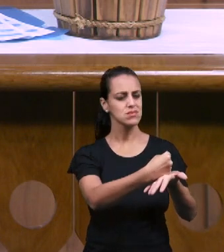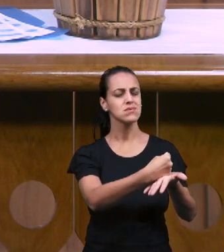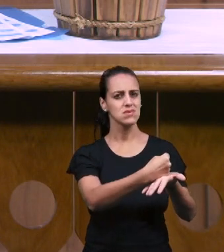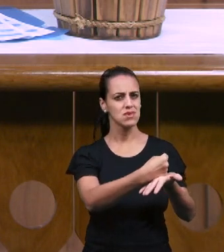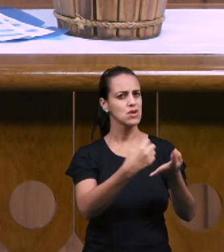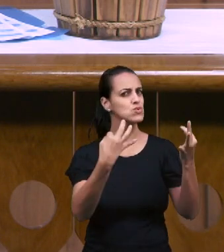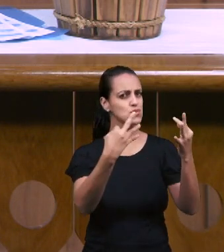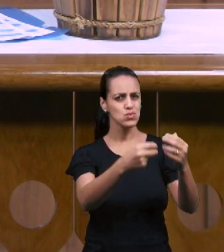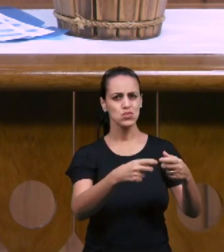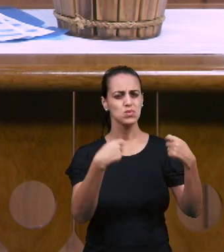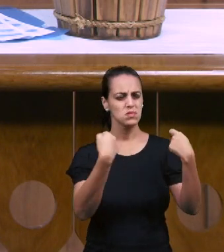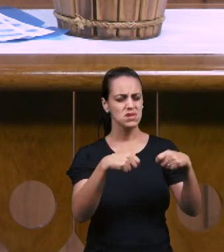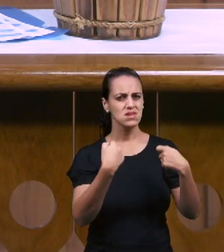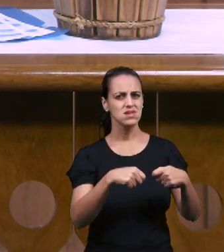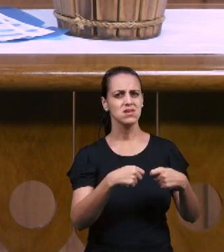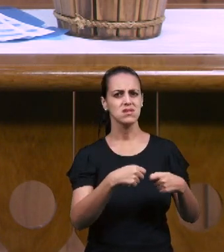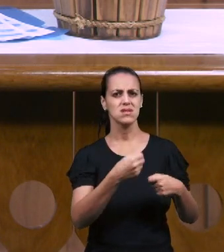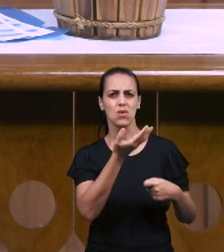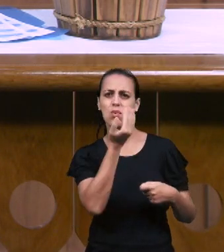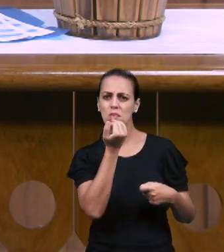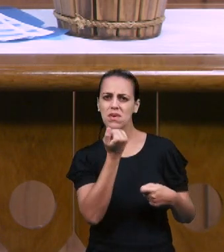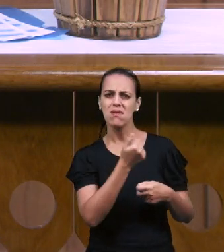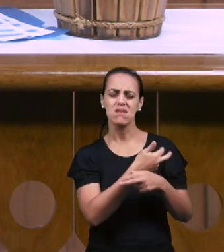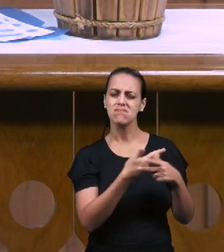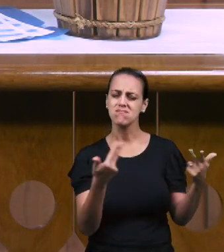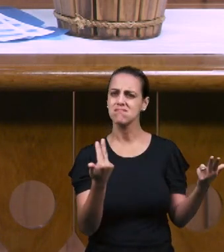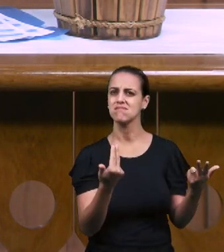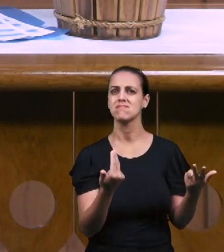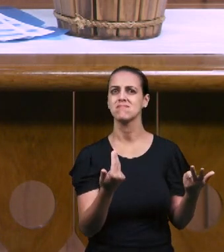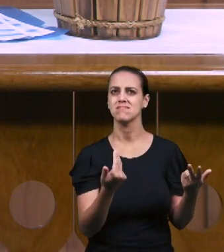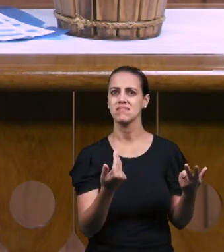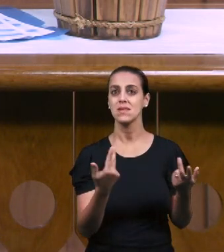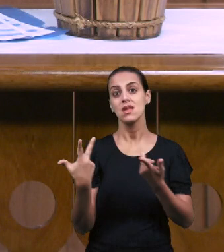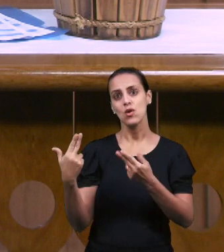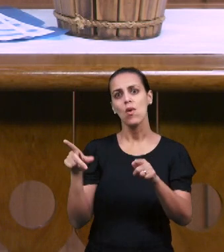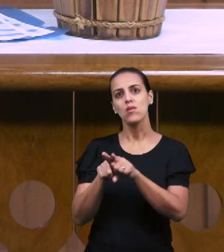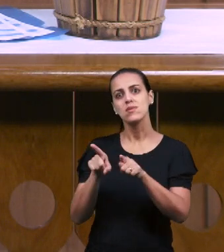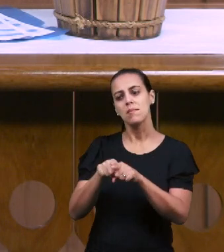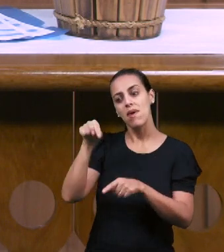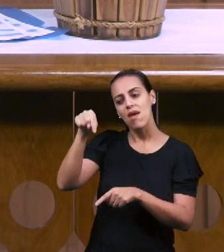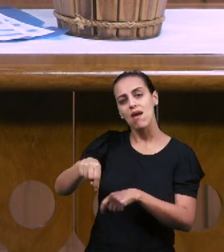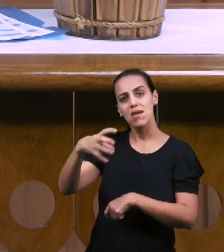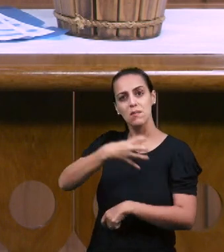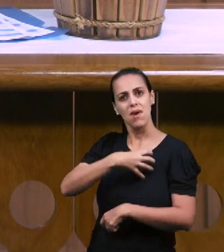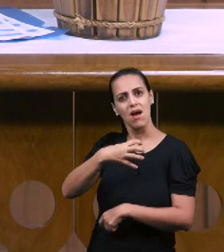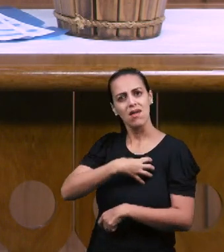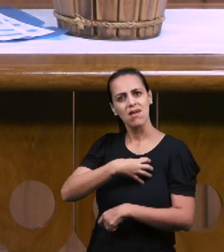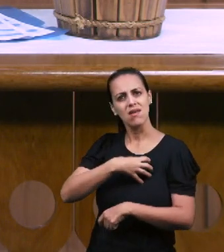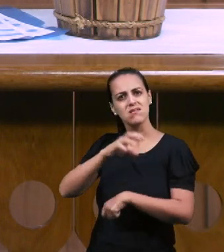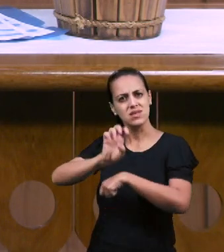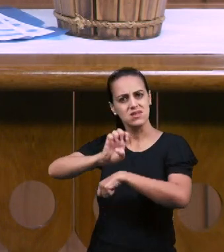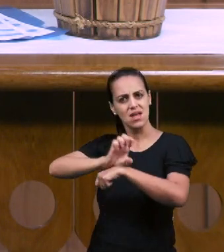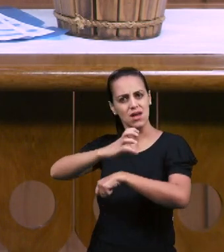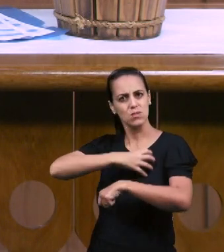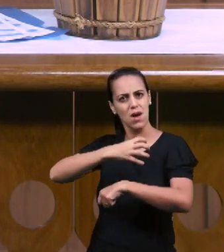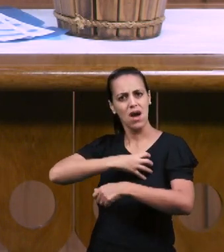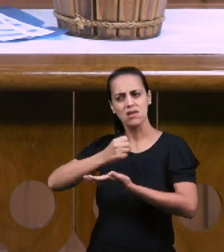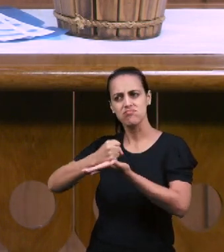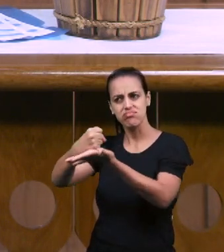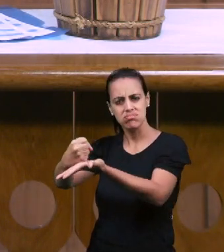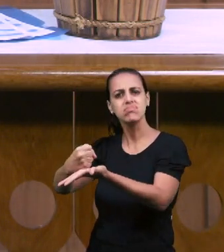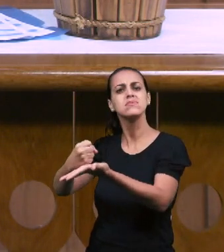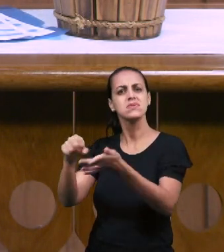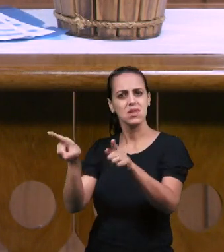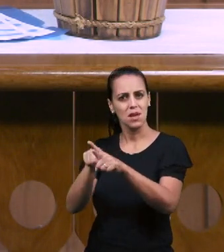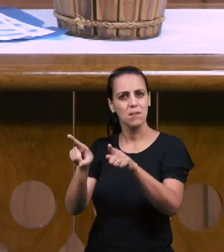soutien nécessaire, l'aide alimentaire, comme nous faisons ici à Bahia, dans l'état de Bahia, qui a été